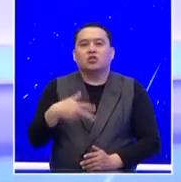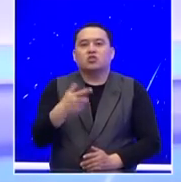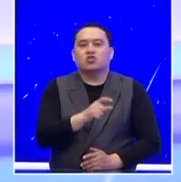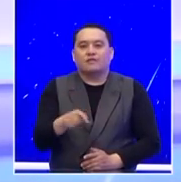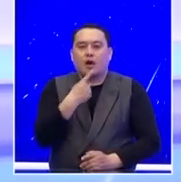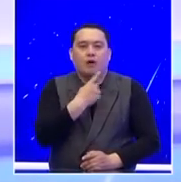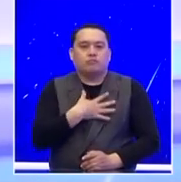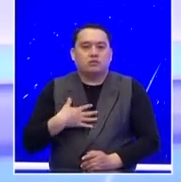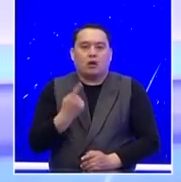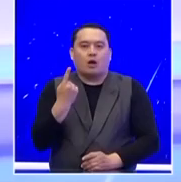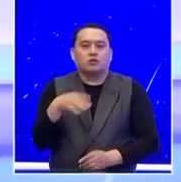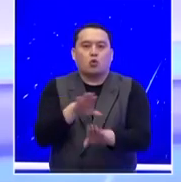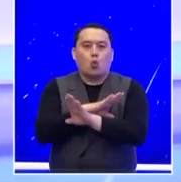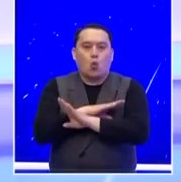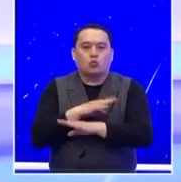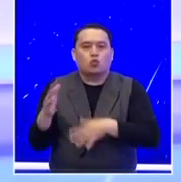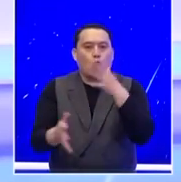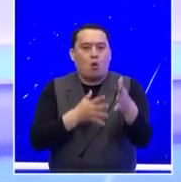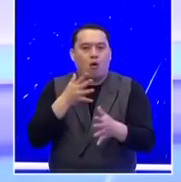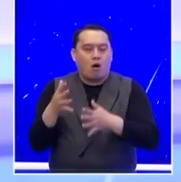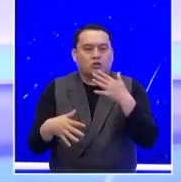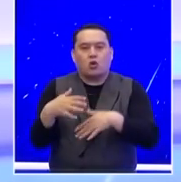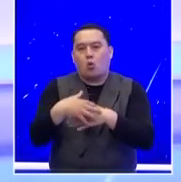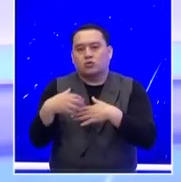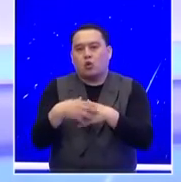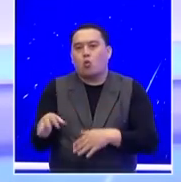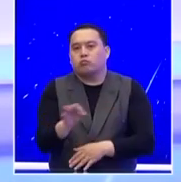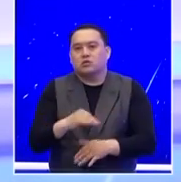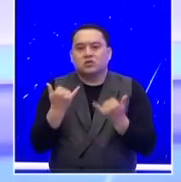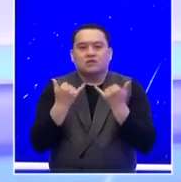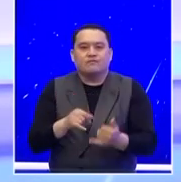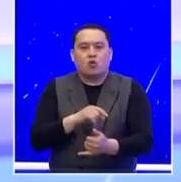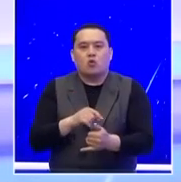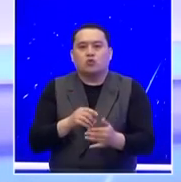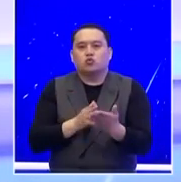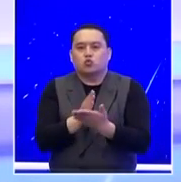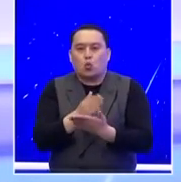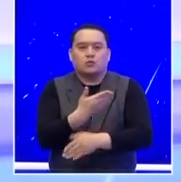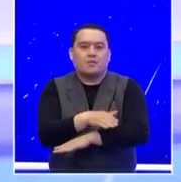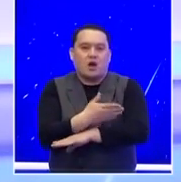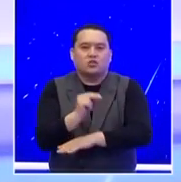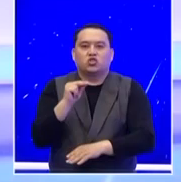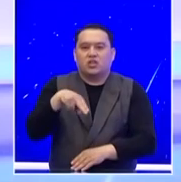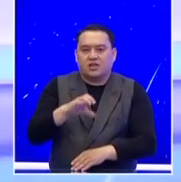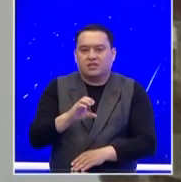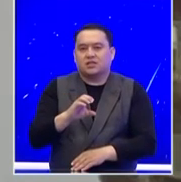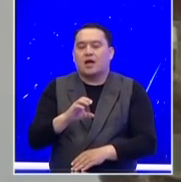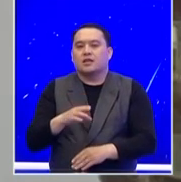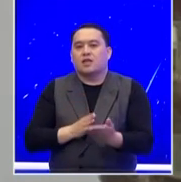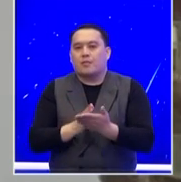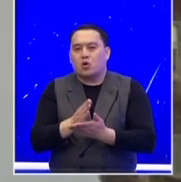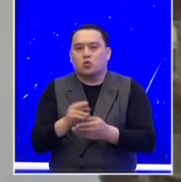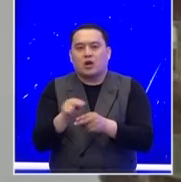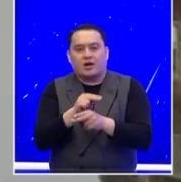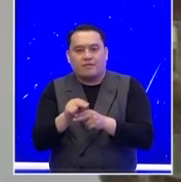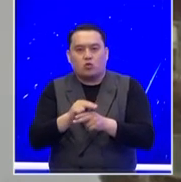человек пострадали и один погиб из-за урагана в Акмолинской области. Сейчас все силы коммунальных служб и служб ЧС направлены на